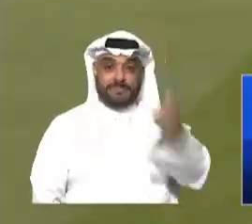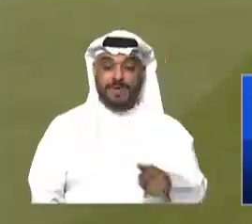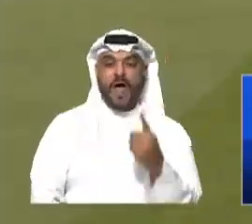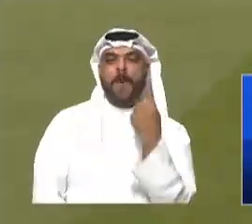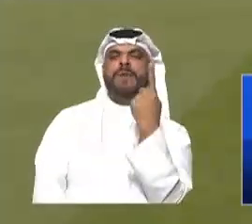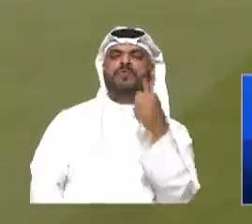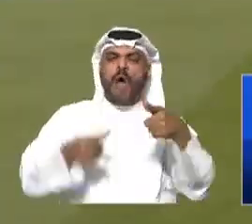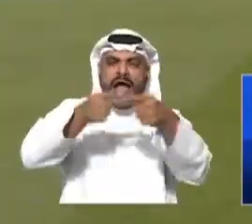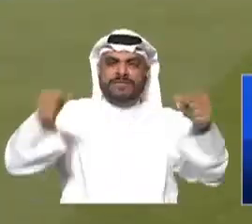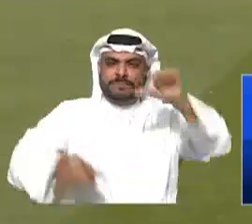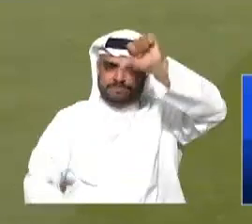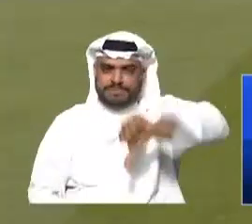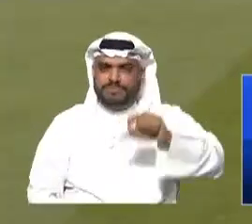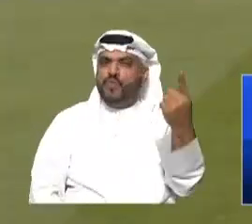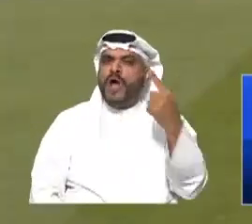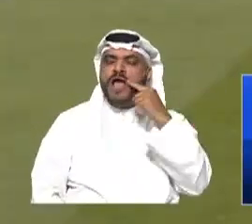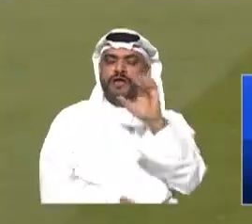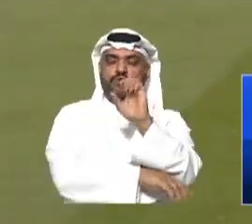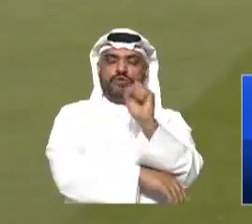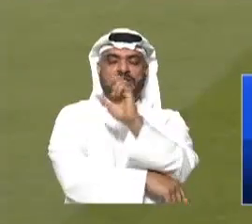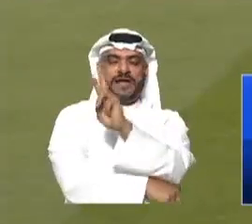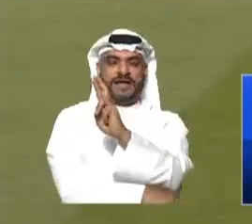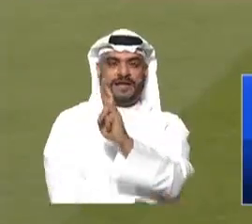وحيده امام كوستاريكا